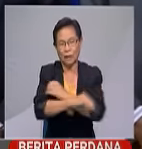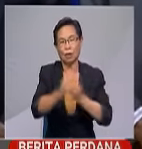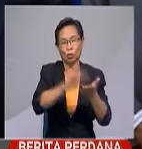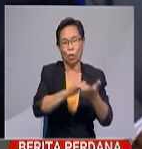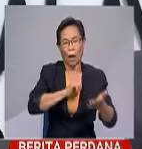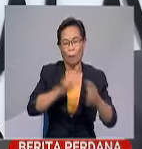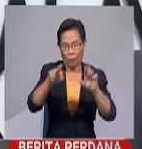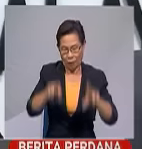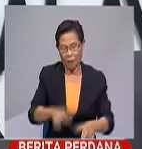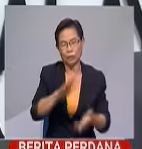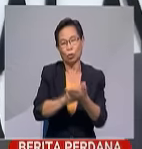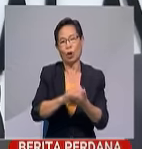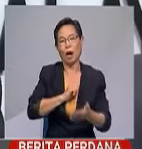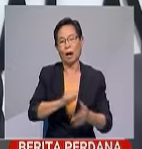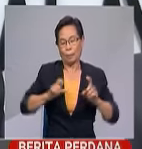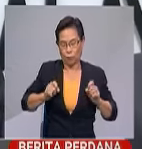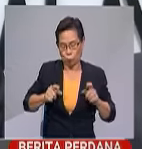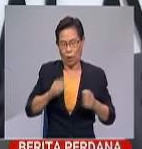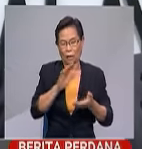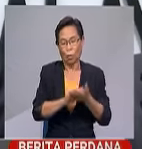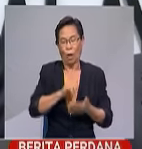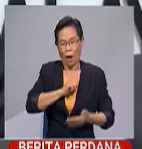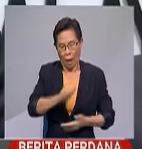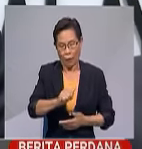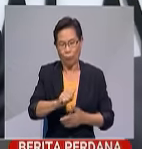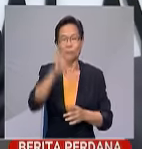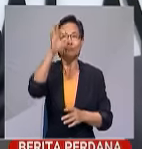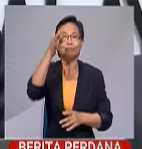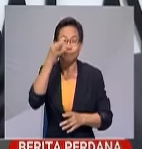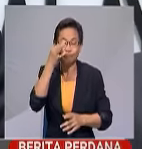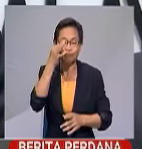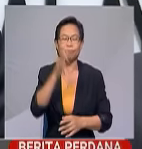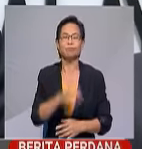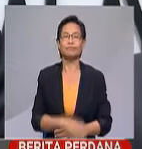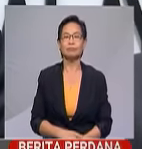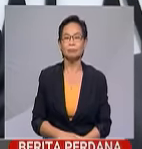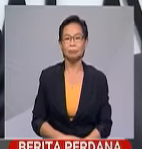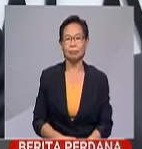agama rakyat, sekolah agama swasta dan sekolah agama persekutuan.